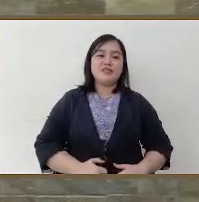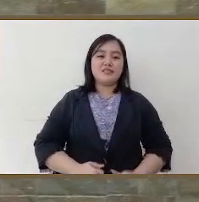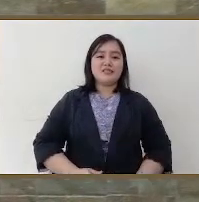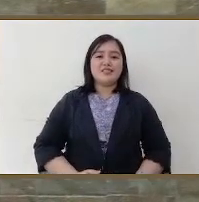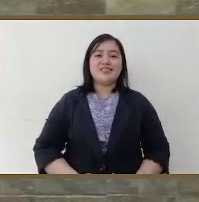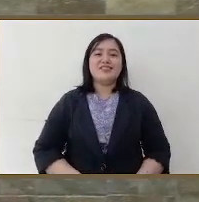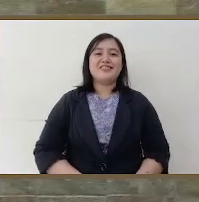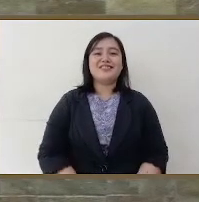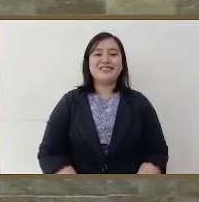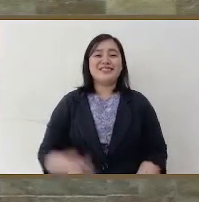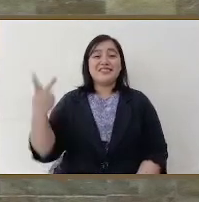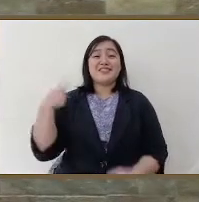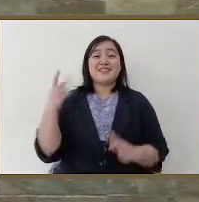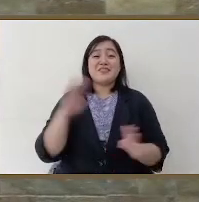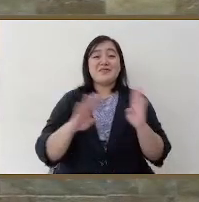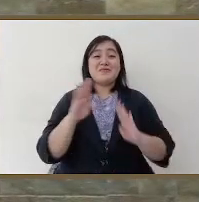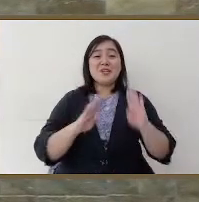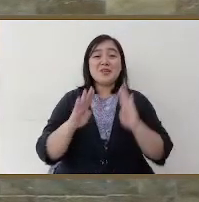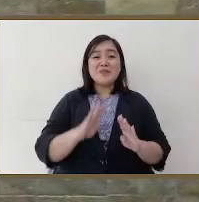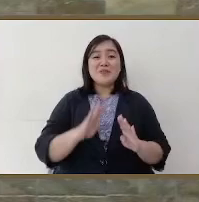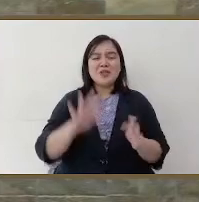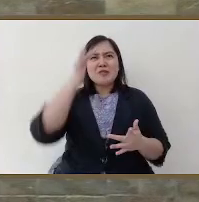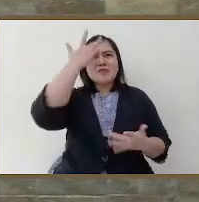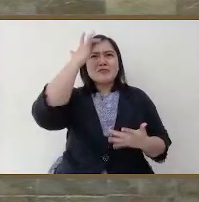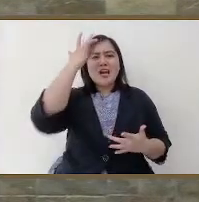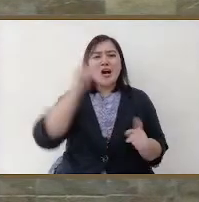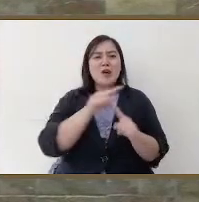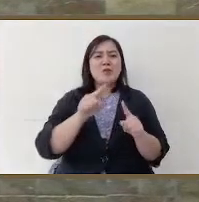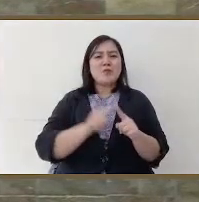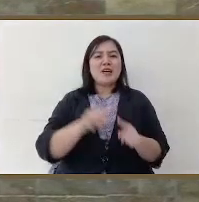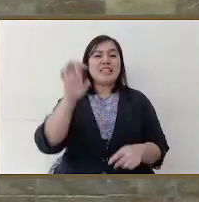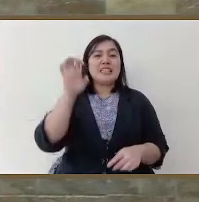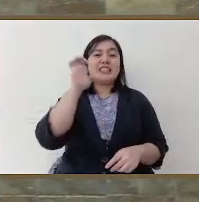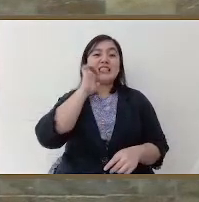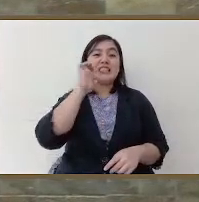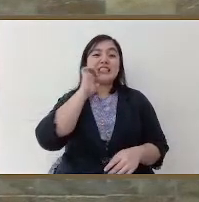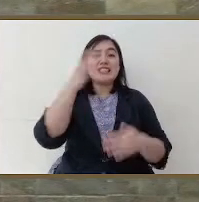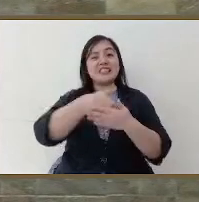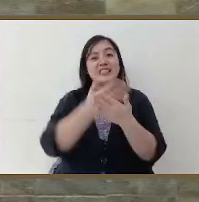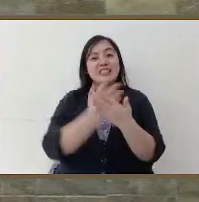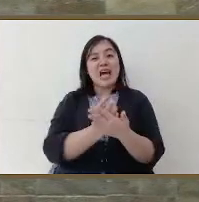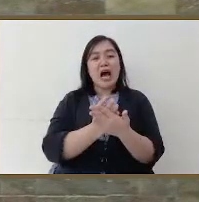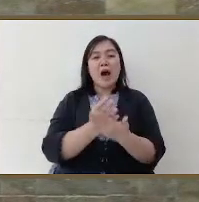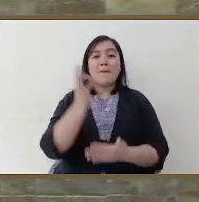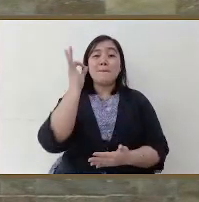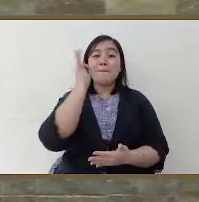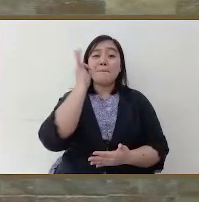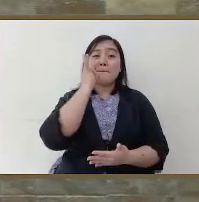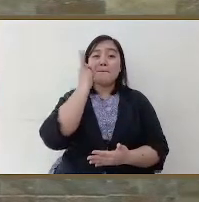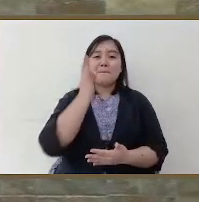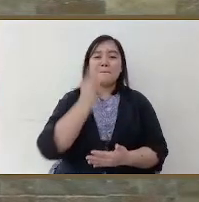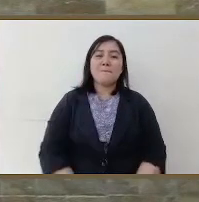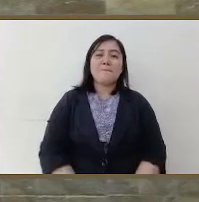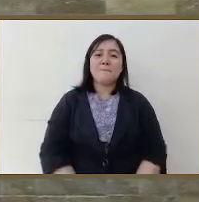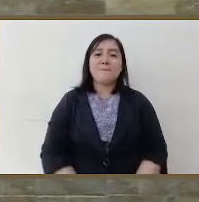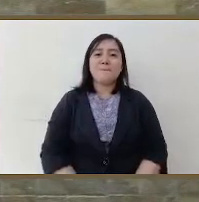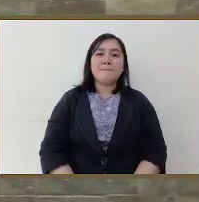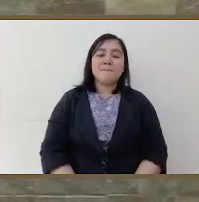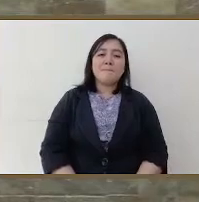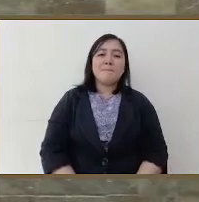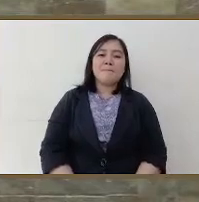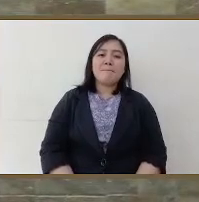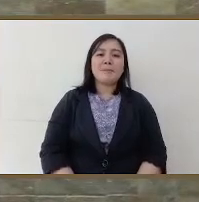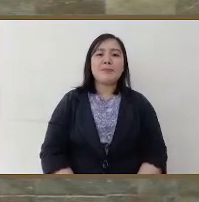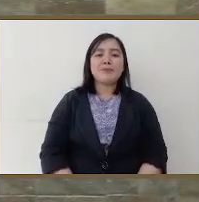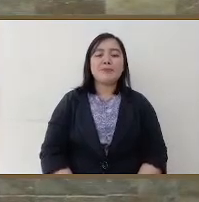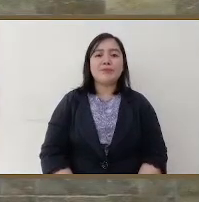hipon, nakakain ka na naman ng mga kontra. You understand what I'm talking about? Come on, talk to me if you can. Now listen, yung mga bagay na bigla